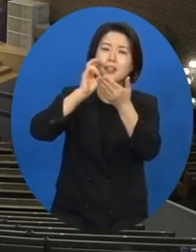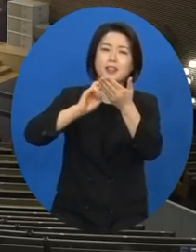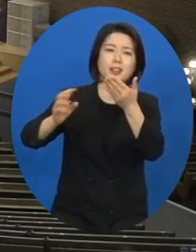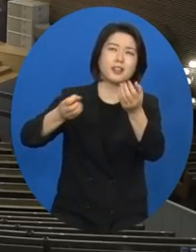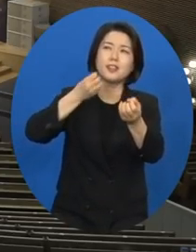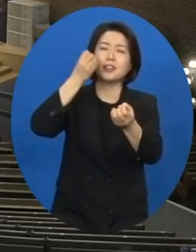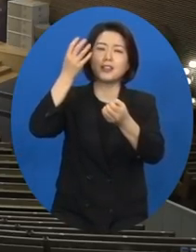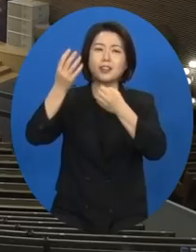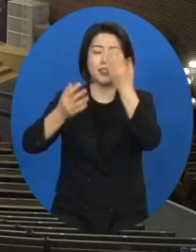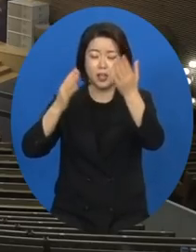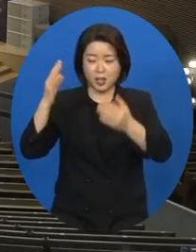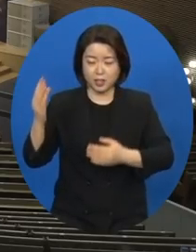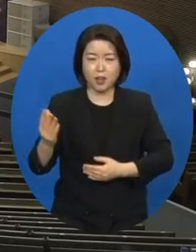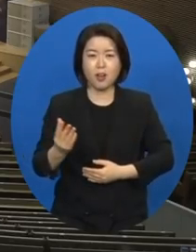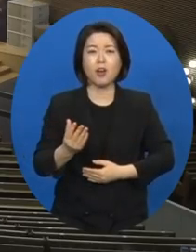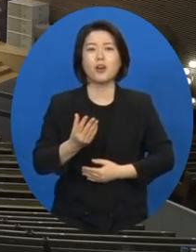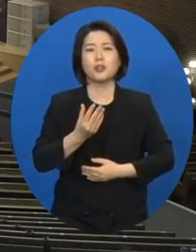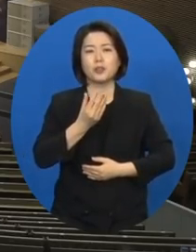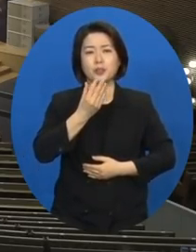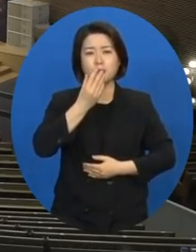찬송하기